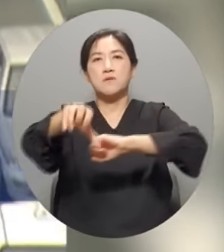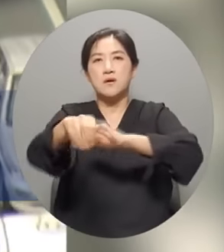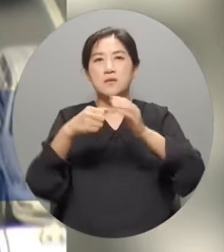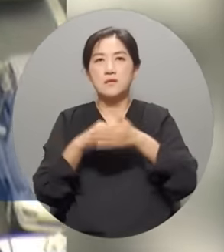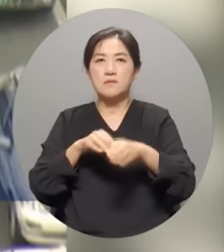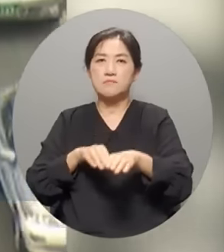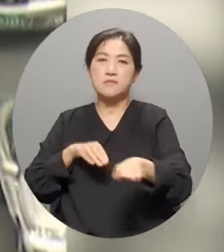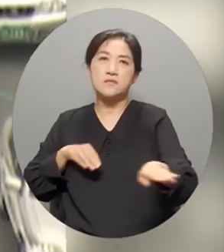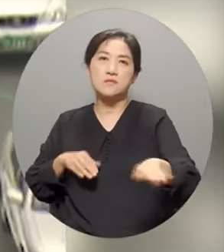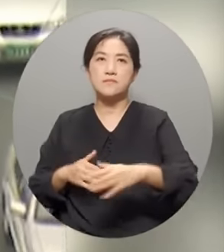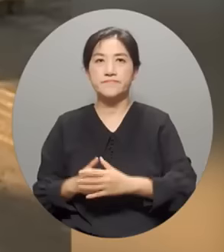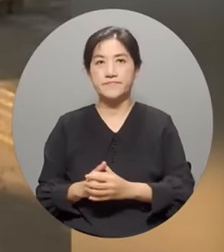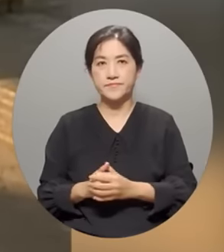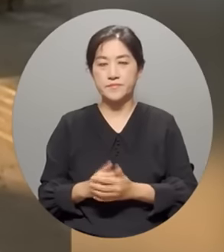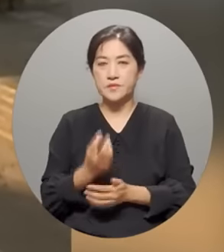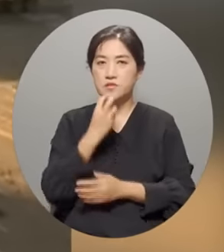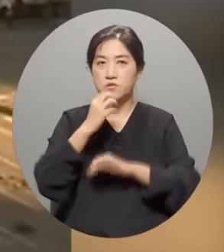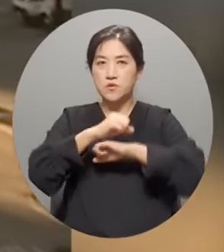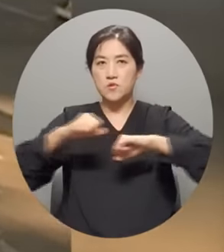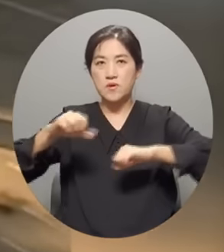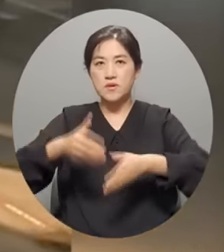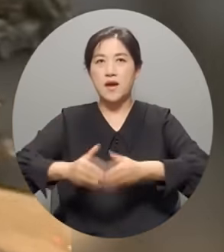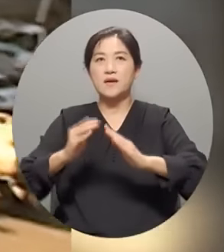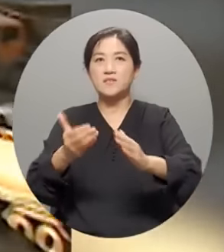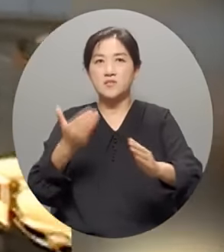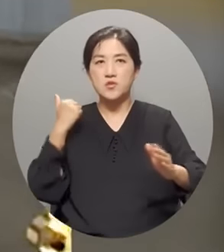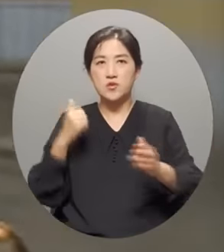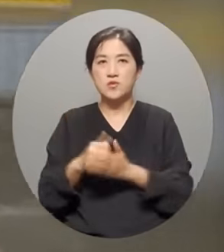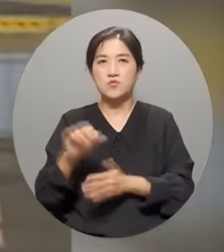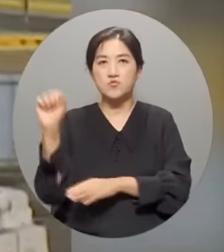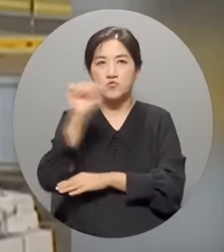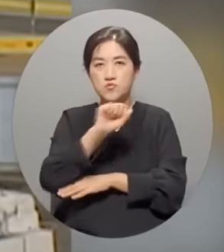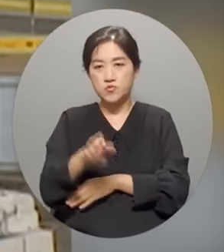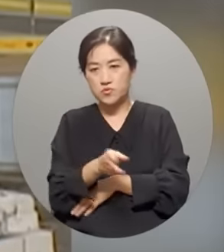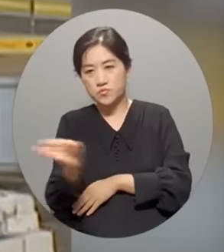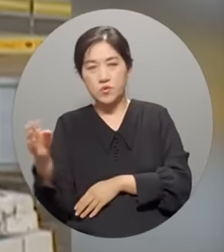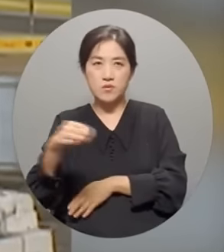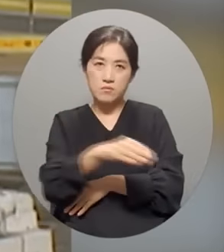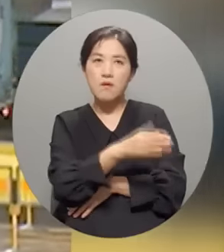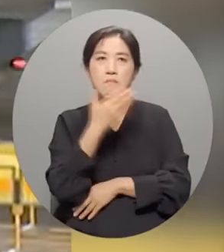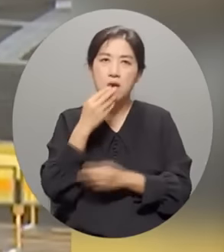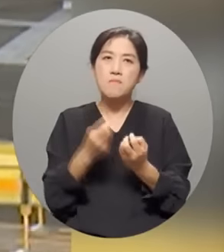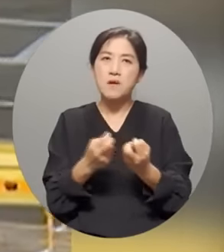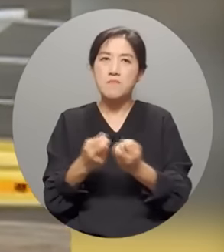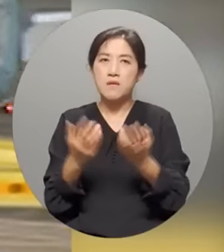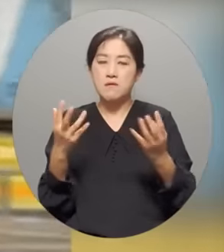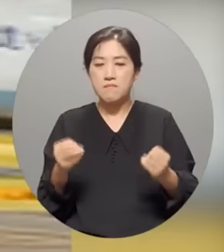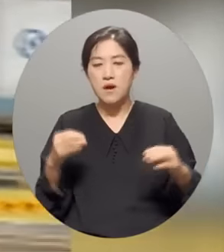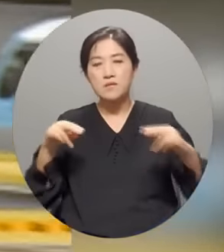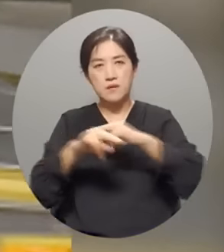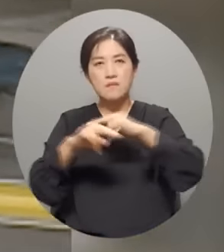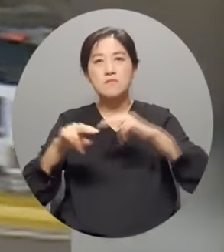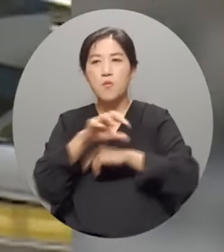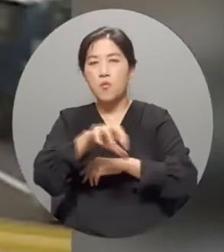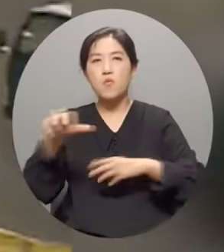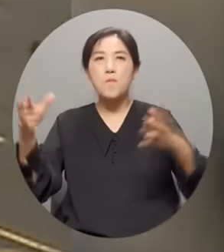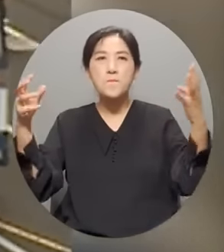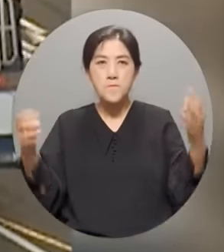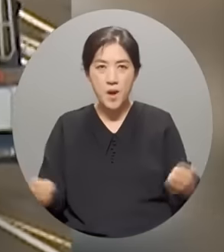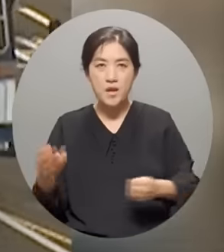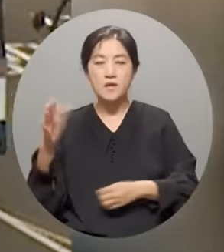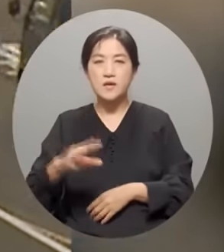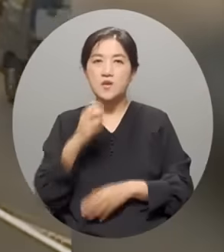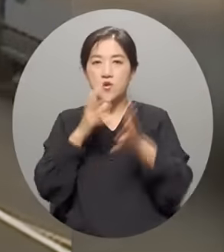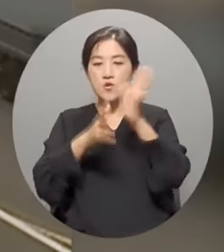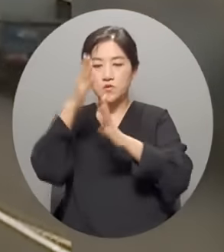막혀. 서울광장이 조성되기 전에는 운전방향을 바꿀 수 있는 경로가 많았고 양방향 도로도 많았습니다. 하지만